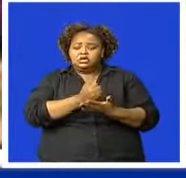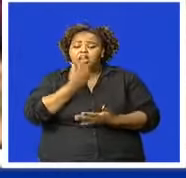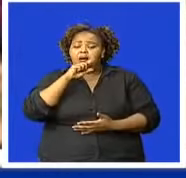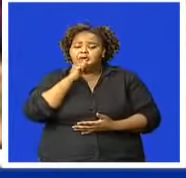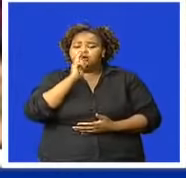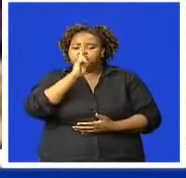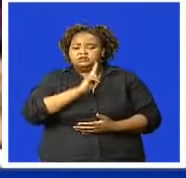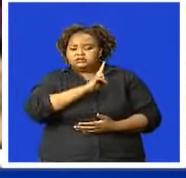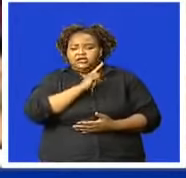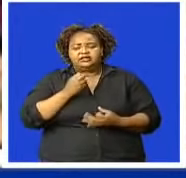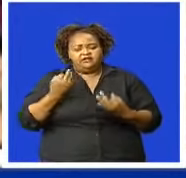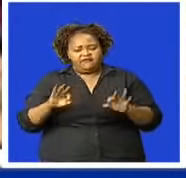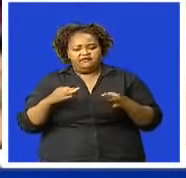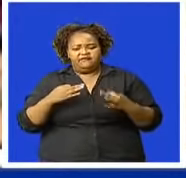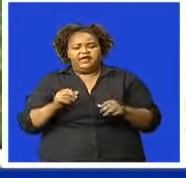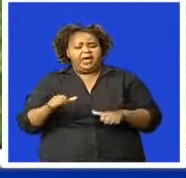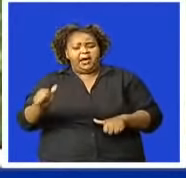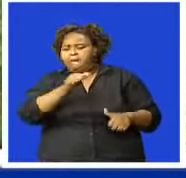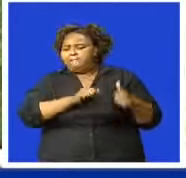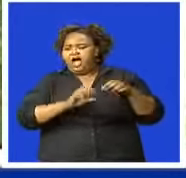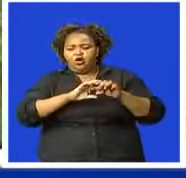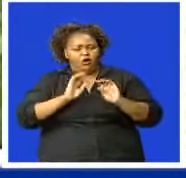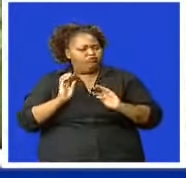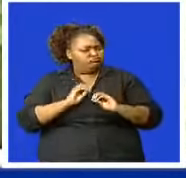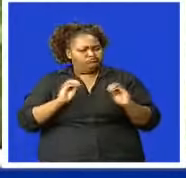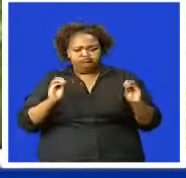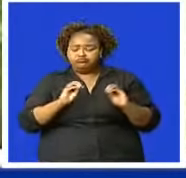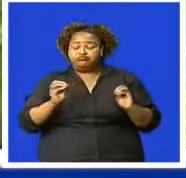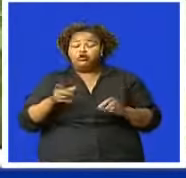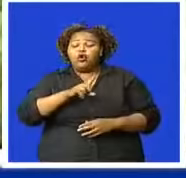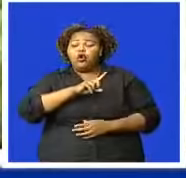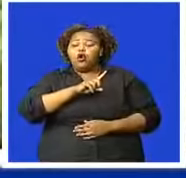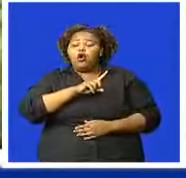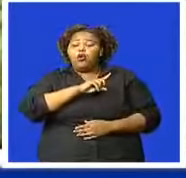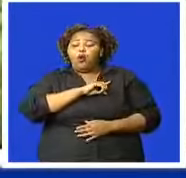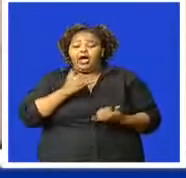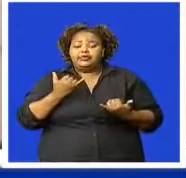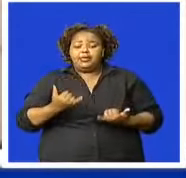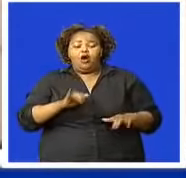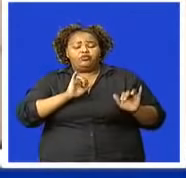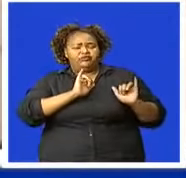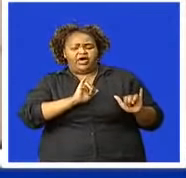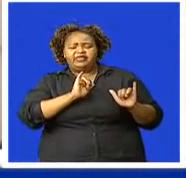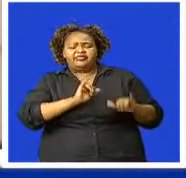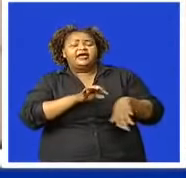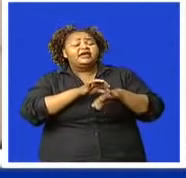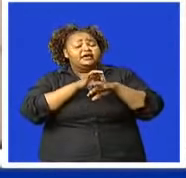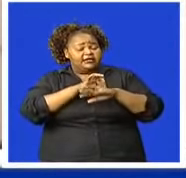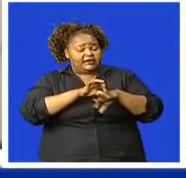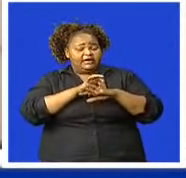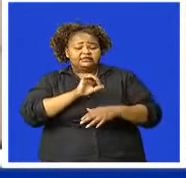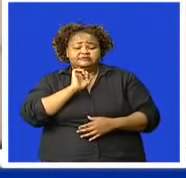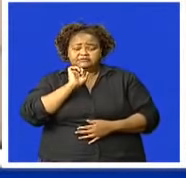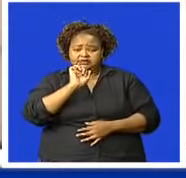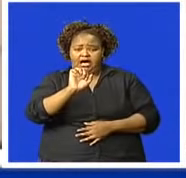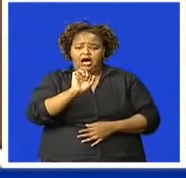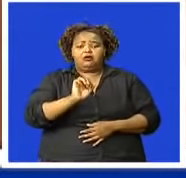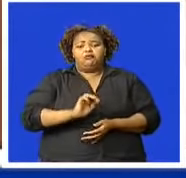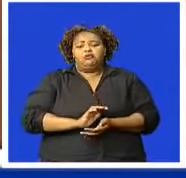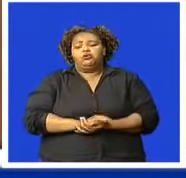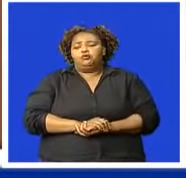kunjalo abakabuyele ekhaya labo kwanyalo njengalokhu babhacete ihlobeni. Etindzabente yeSwatini TV kubika